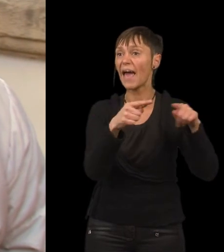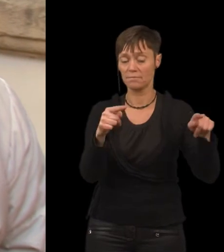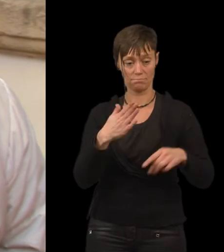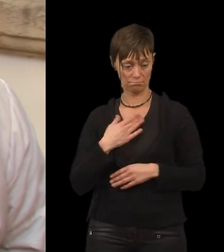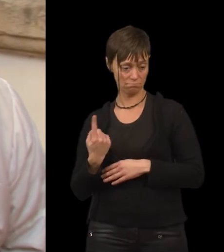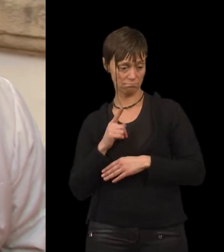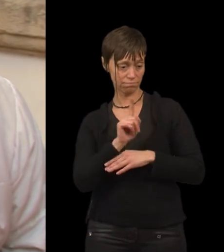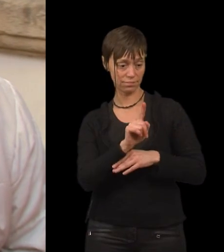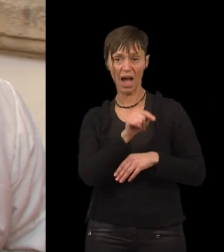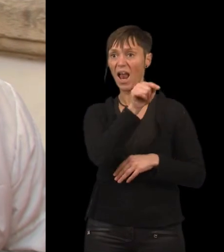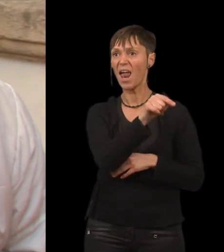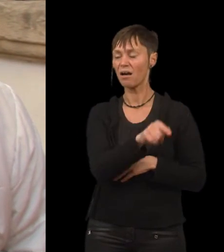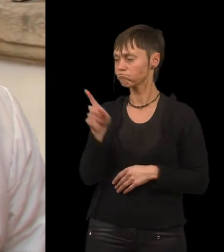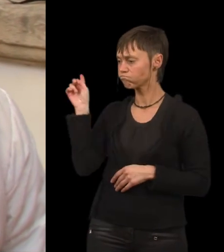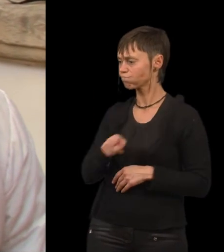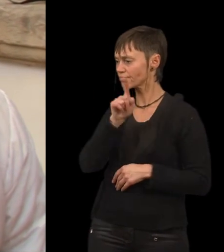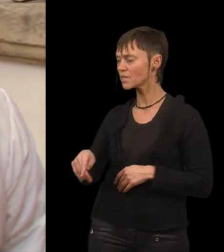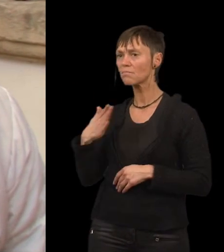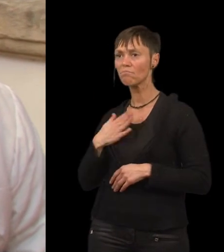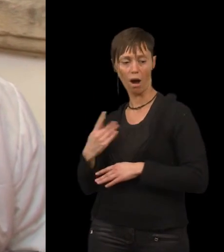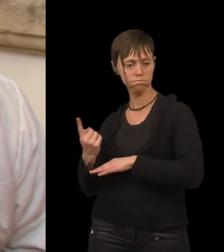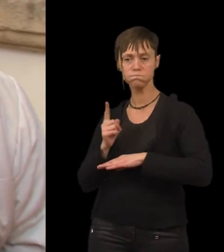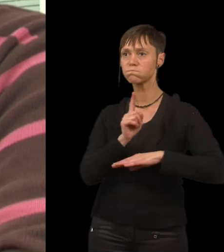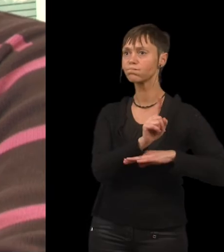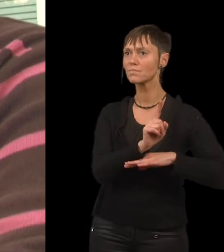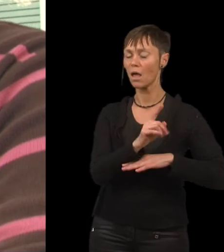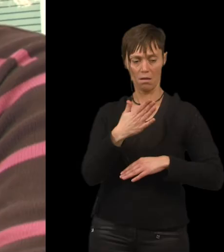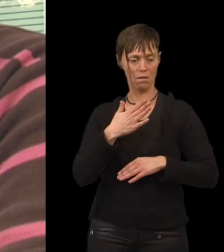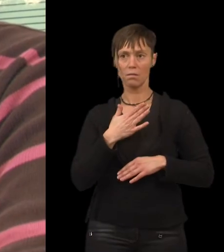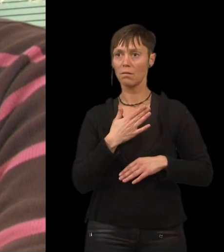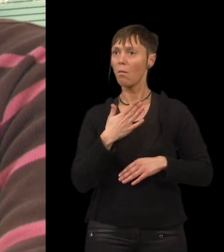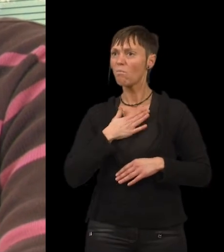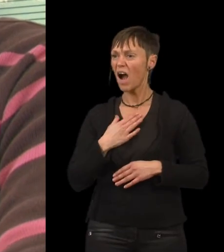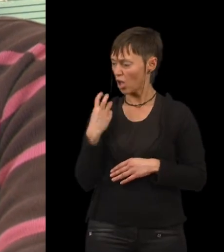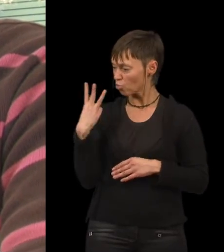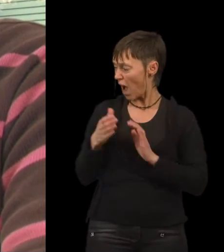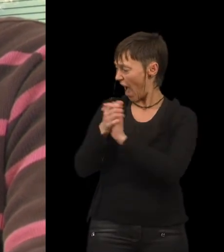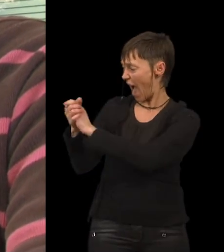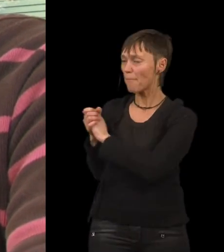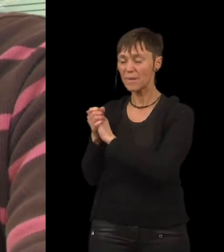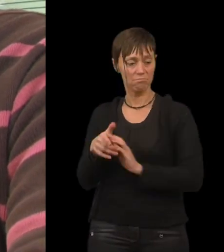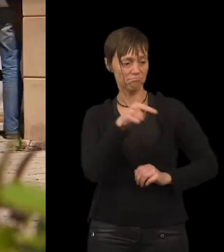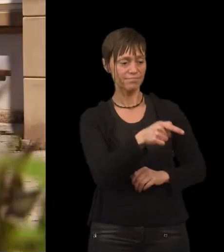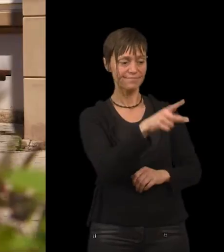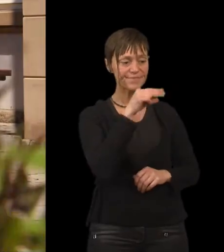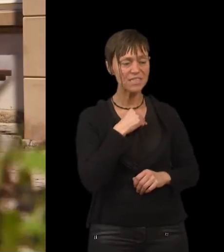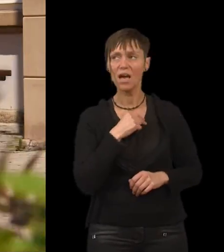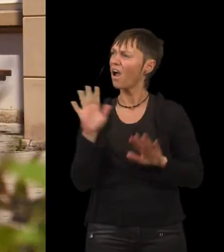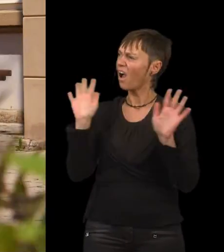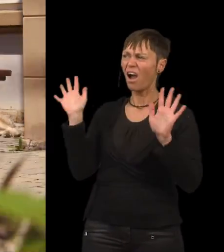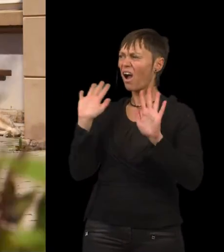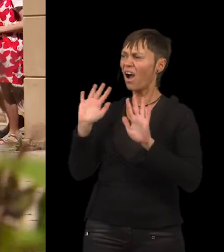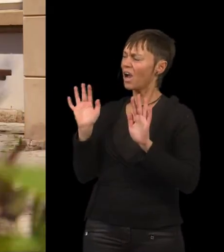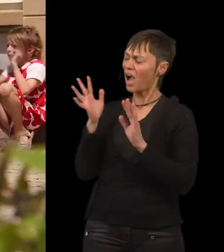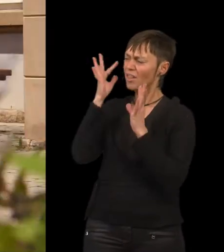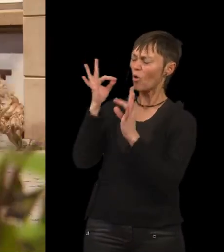que j'accède à la fosse alors que j'étais avec 3 amis et on me soutenait que c'était pour des questions de sécurité et ils étaient prêts à me donner des places